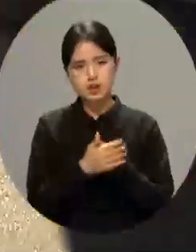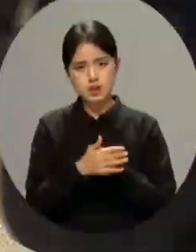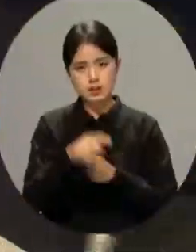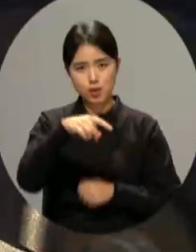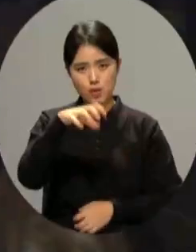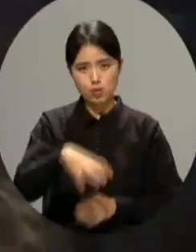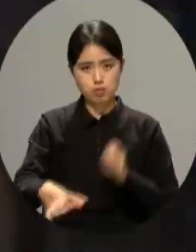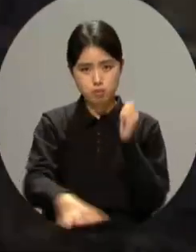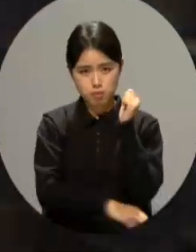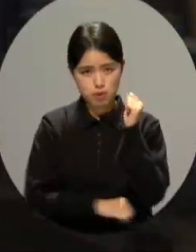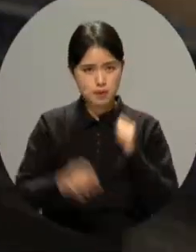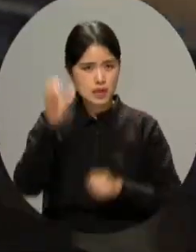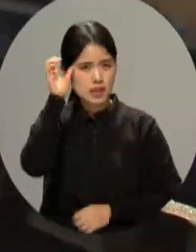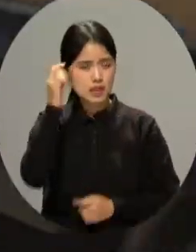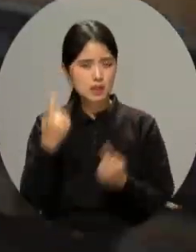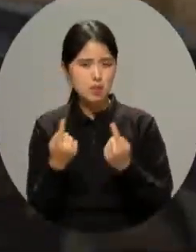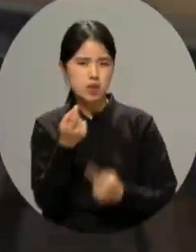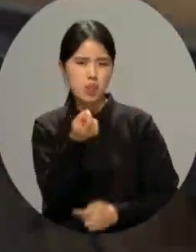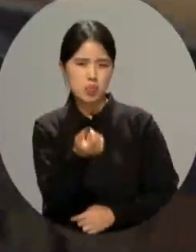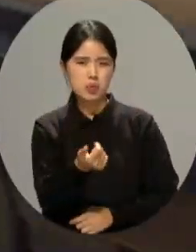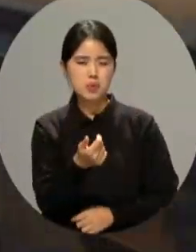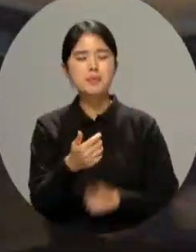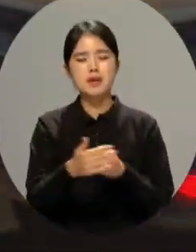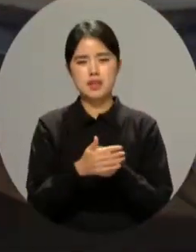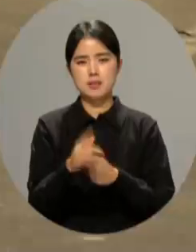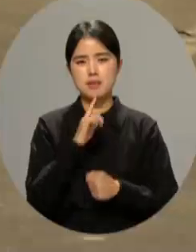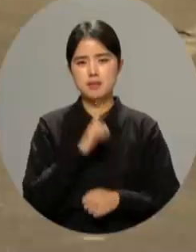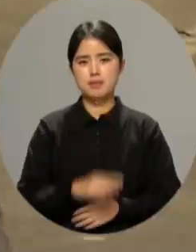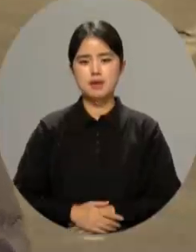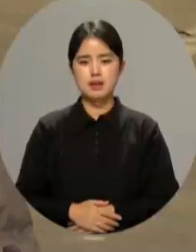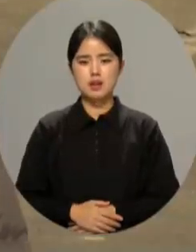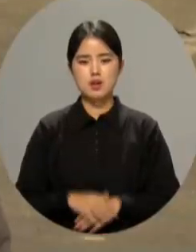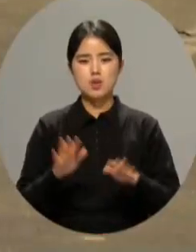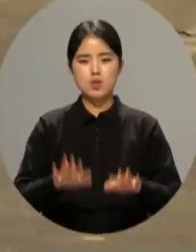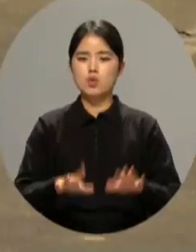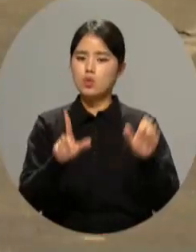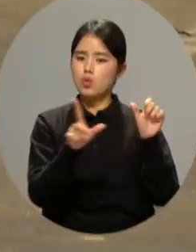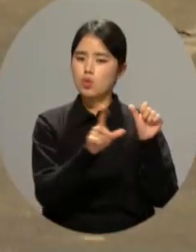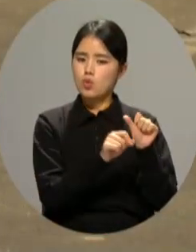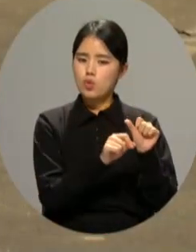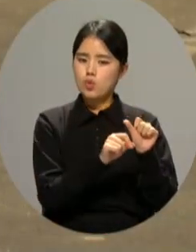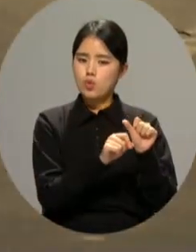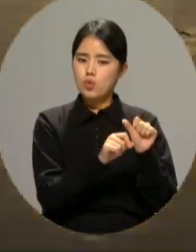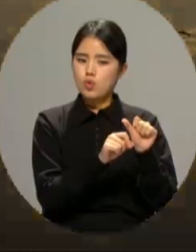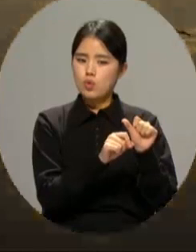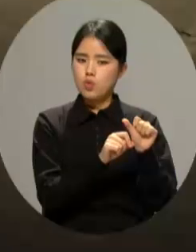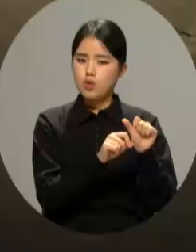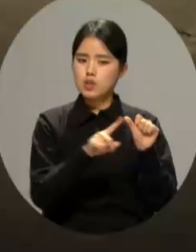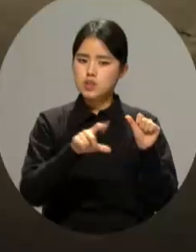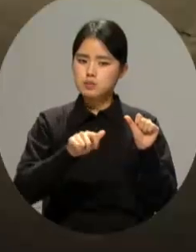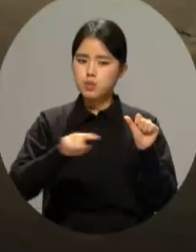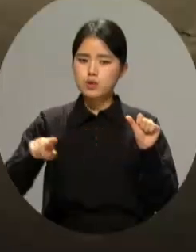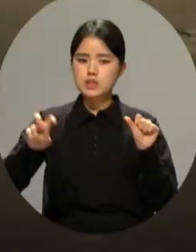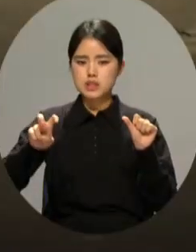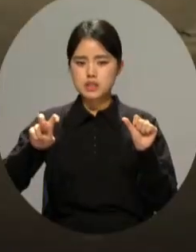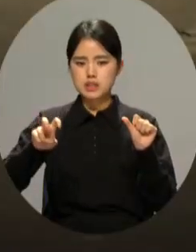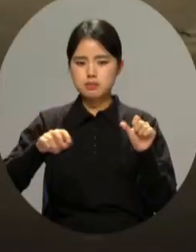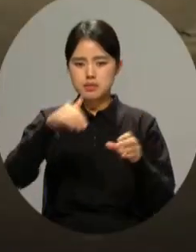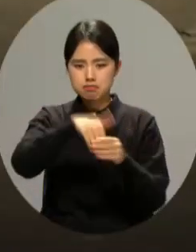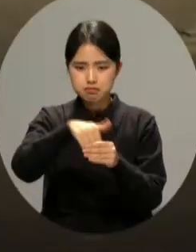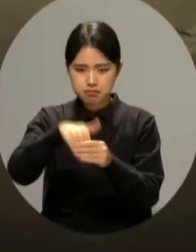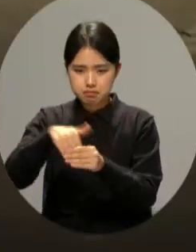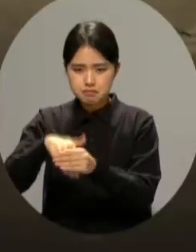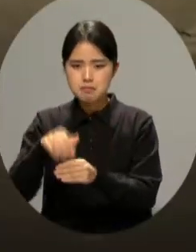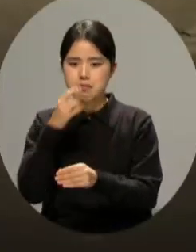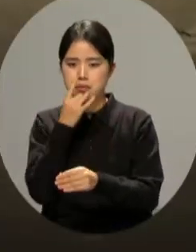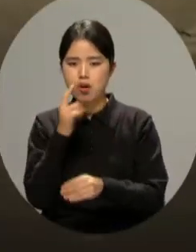수확량이 기대치에 미치지 못하는 것도 변수입니다. 지금 한 5월 15일에서 20일 사이 심은 벼들이 거의